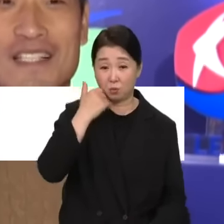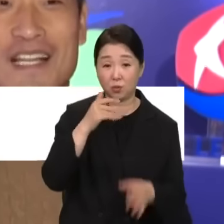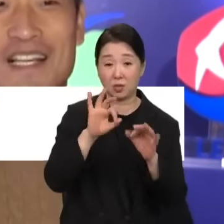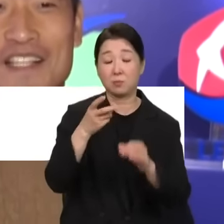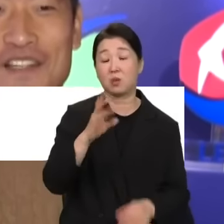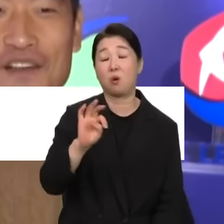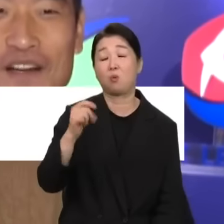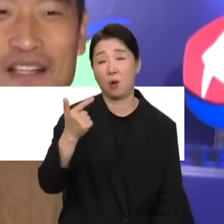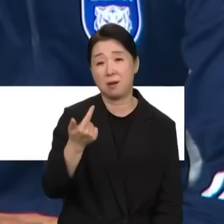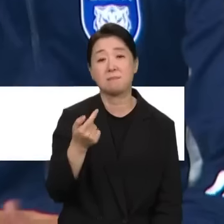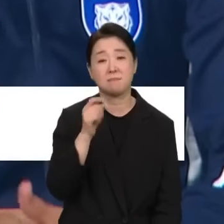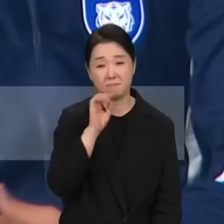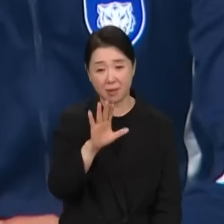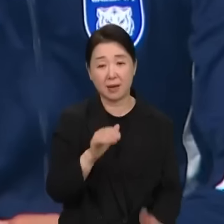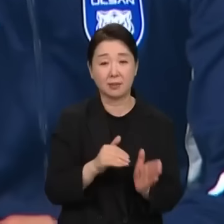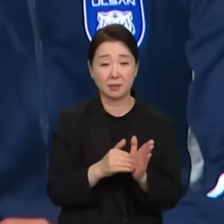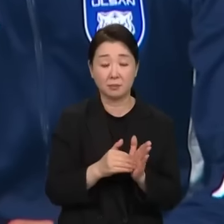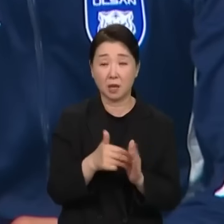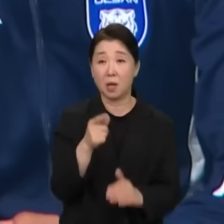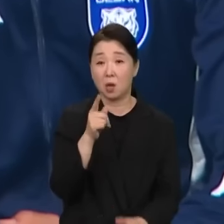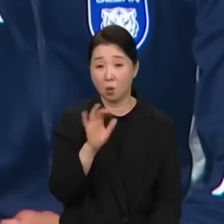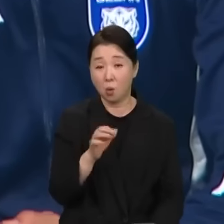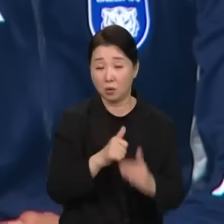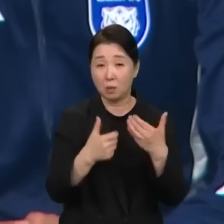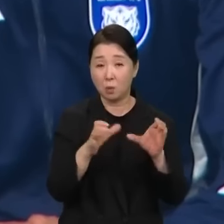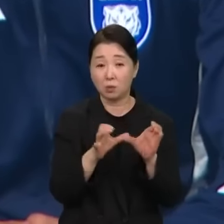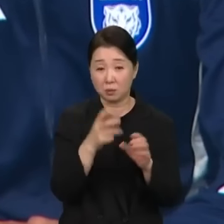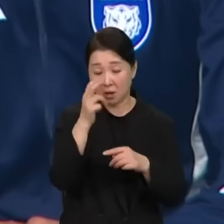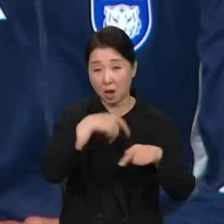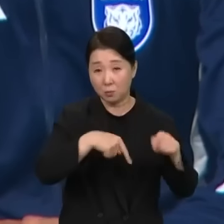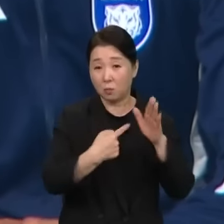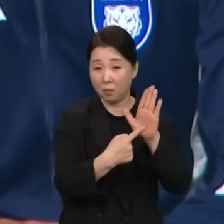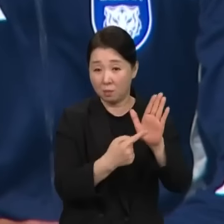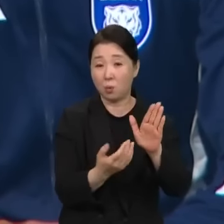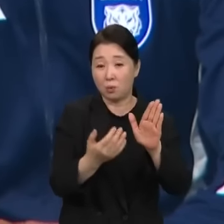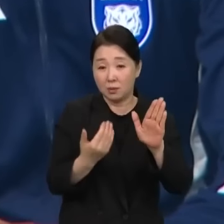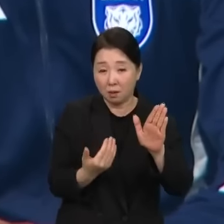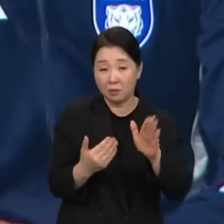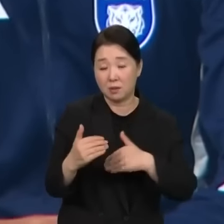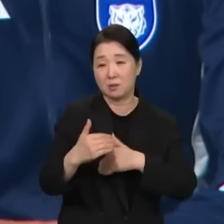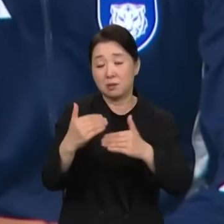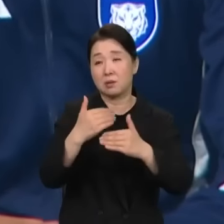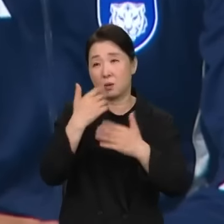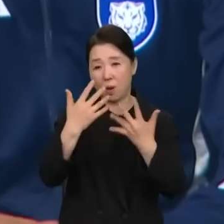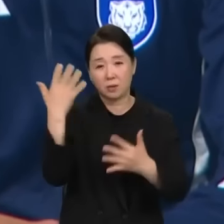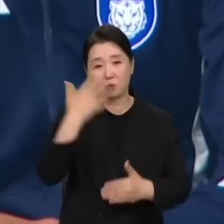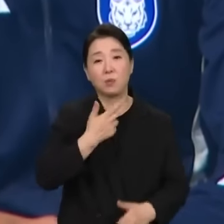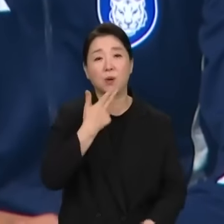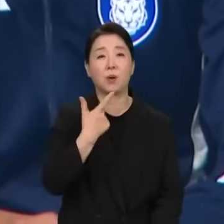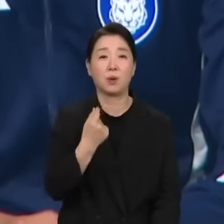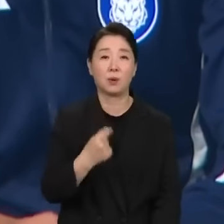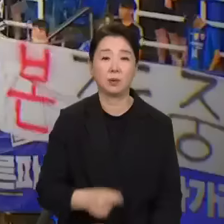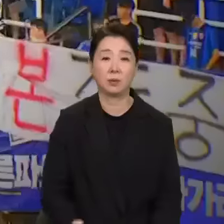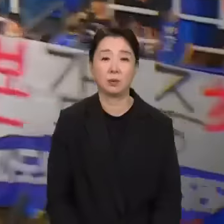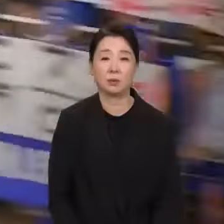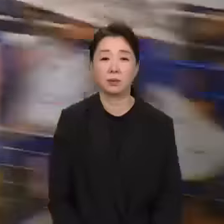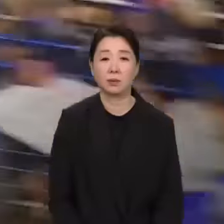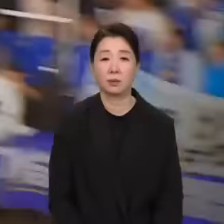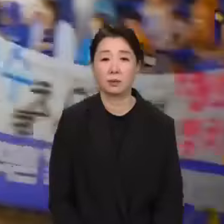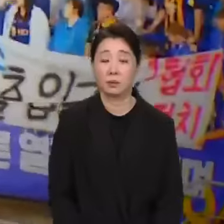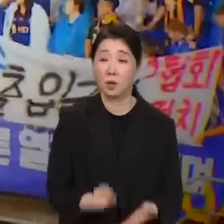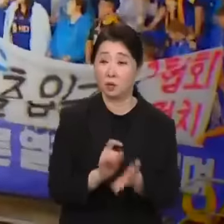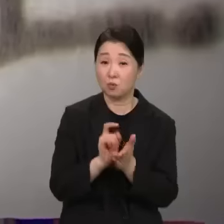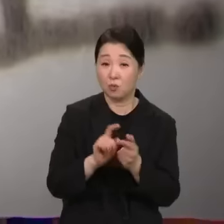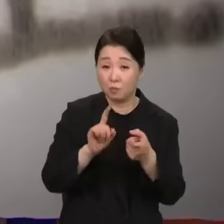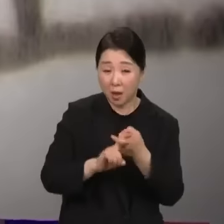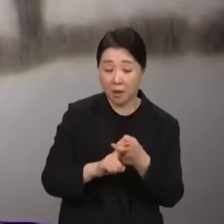김영광이 입을 열었습니다. 홍명보 대표팀 감독이 발표되기까지 그 절차가 투명하지 않았다고 지적합니다. 축구